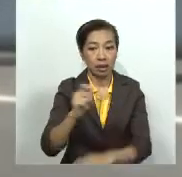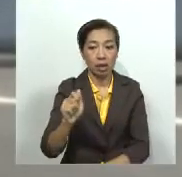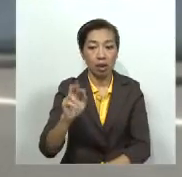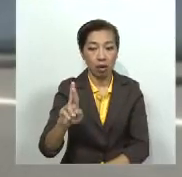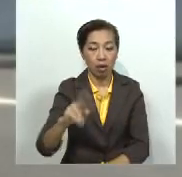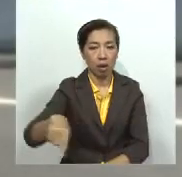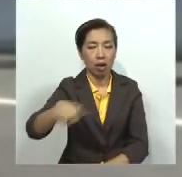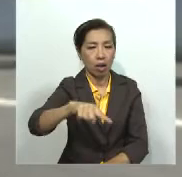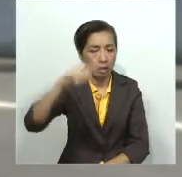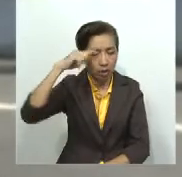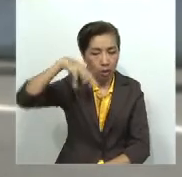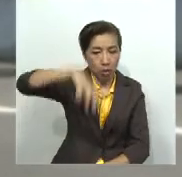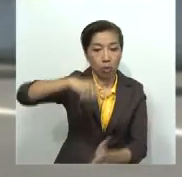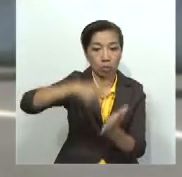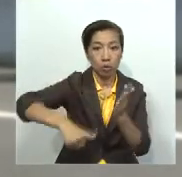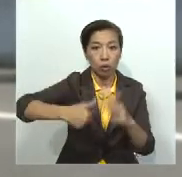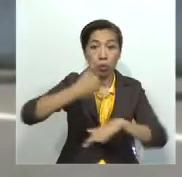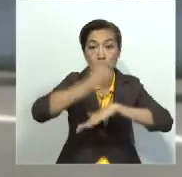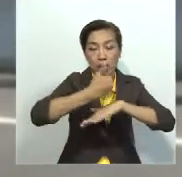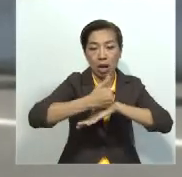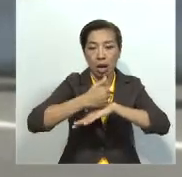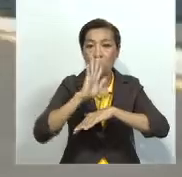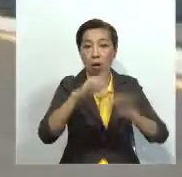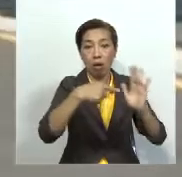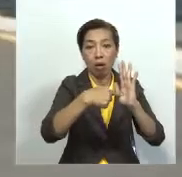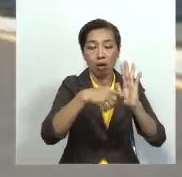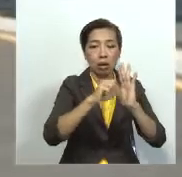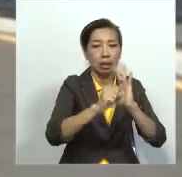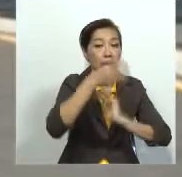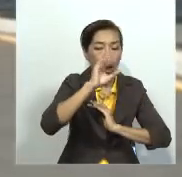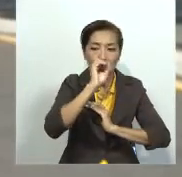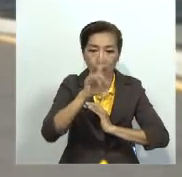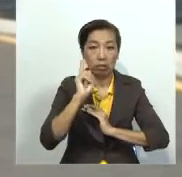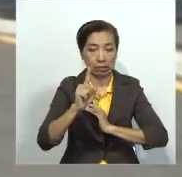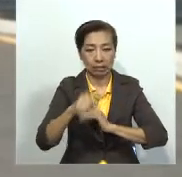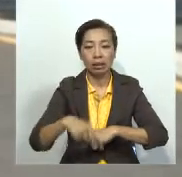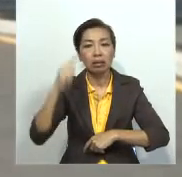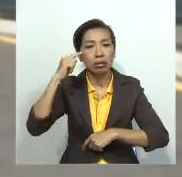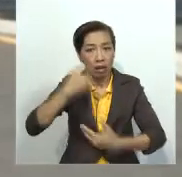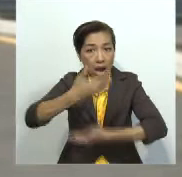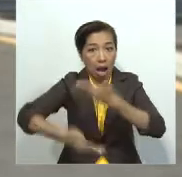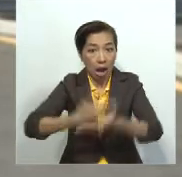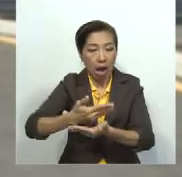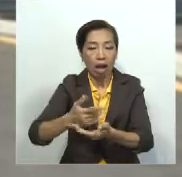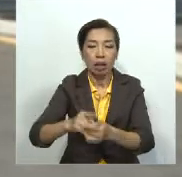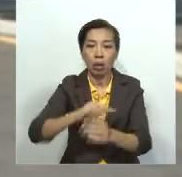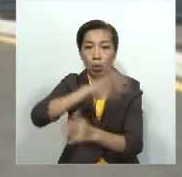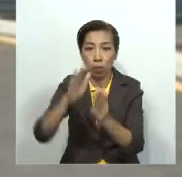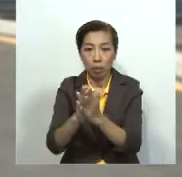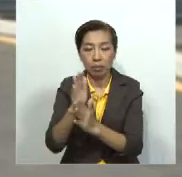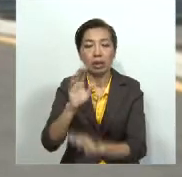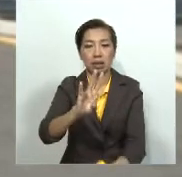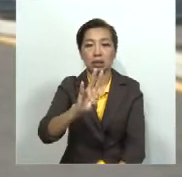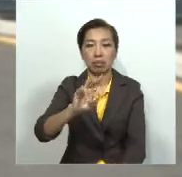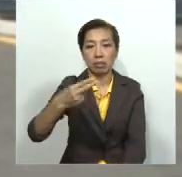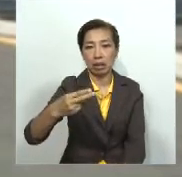นายด่านศุลกากรจังหวัดสระแก้วบอกว่าในแต่ละปีเนี่ยจะมีมูลค่าการค้าขายชายแดนที่ด่านแห่งนี้มูลค่ากว่า 70,000 ล้านบาทเลยทีเดียวนะ